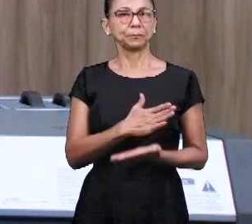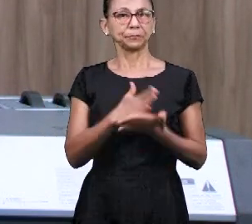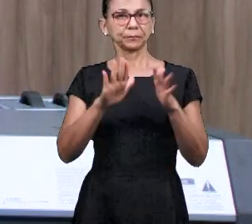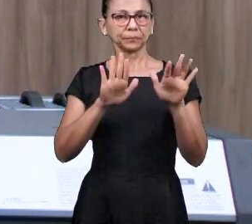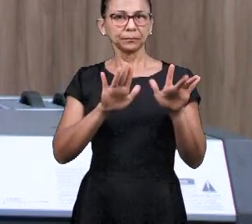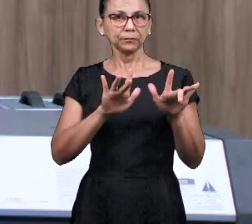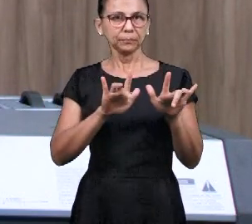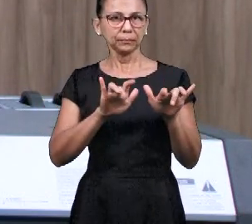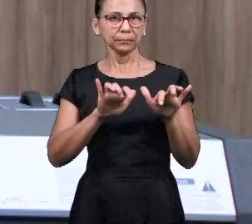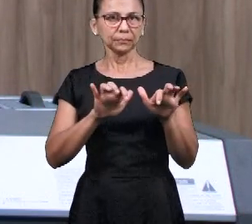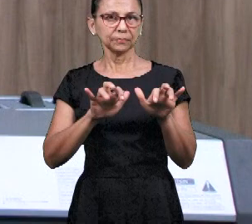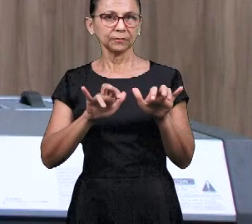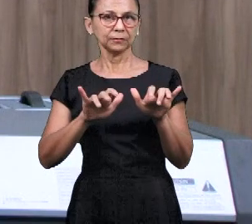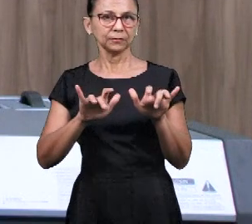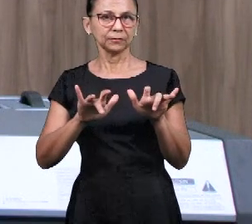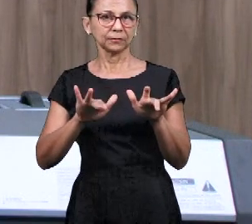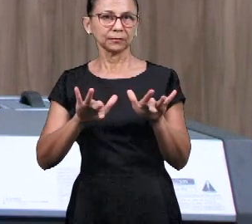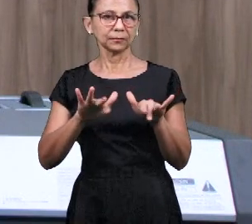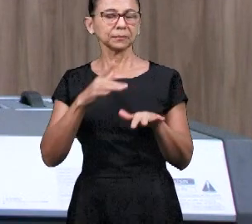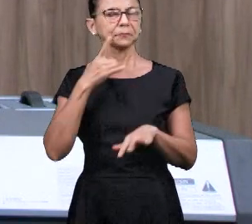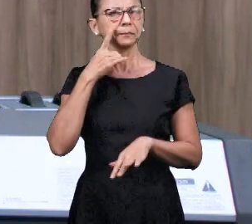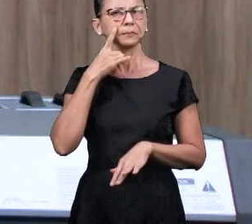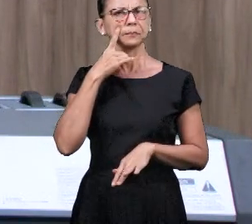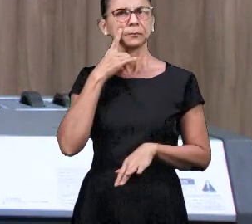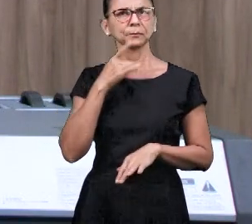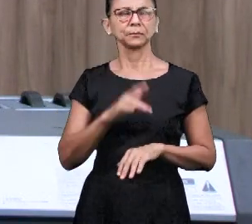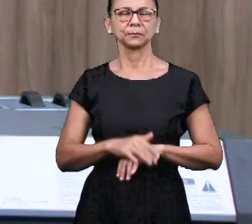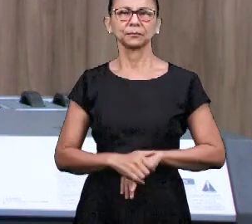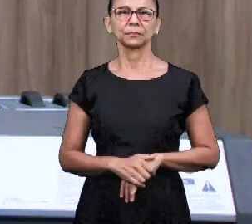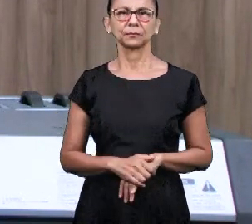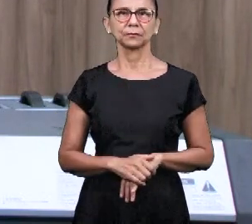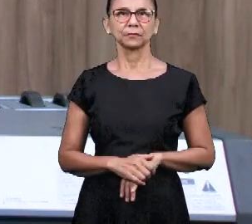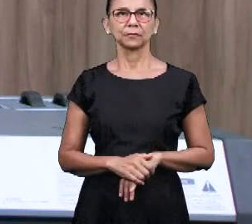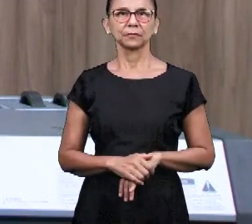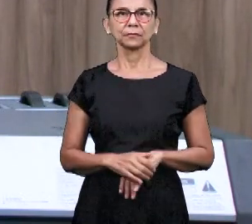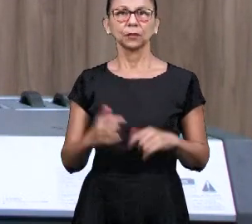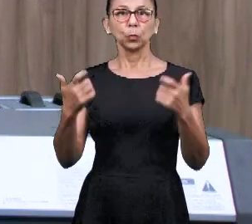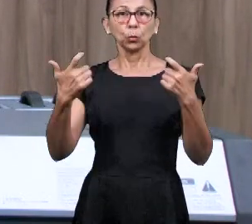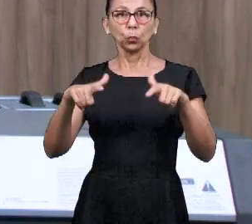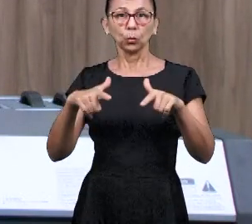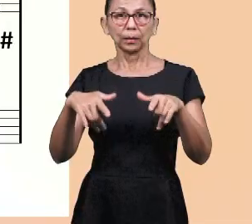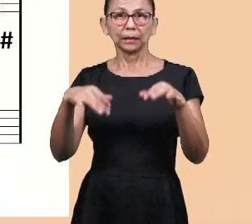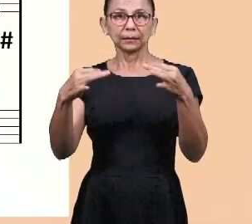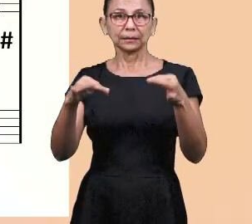afin que vous puissiez voir où se trouve le bon endroit des accords.